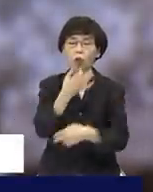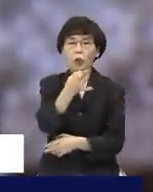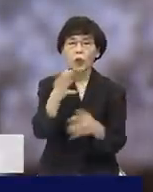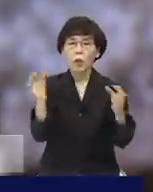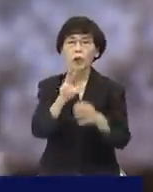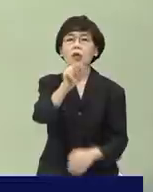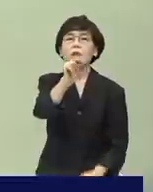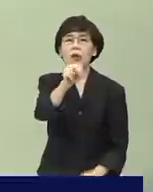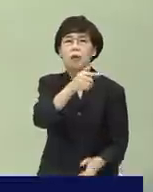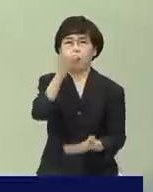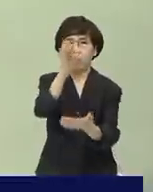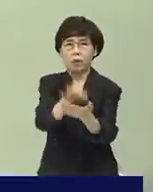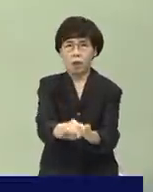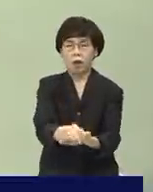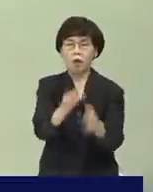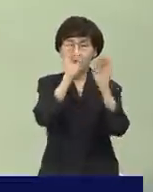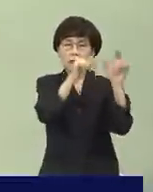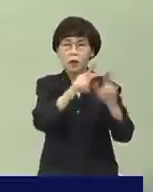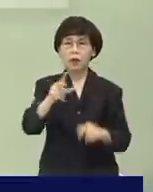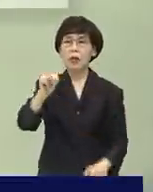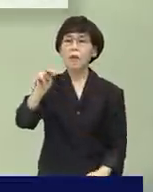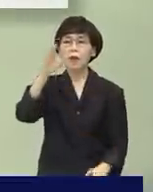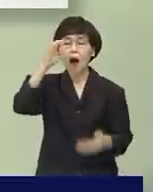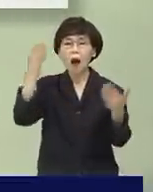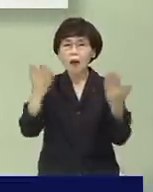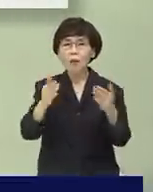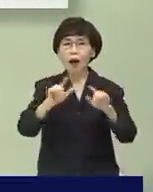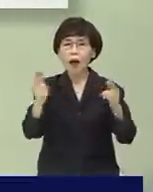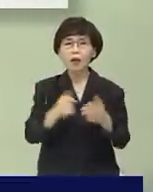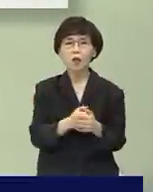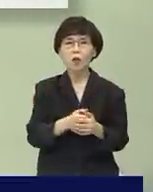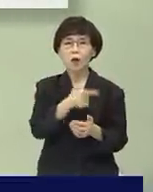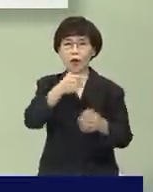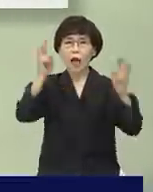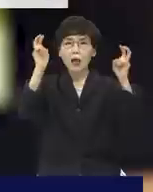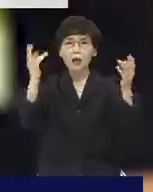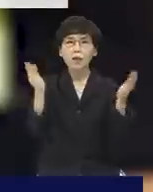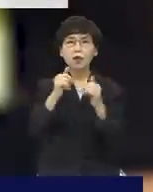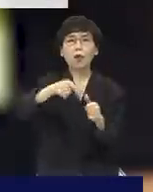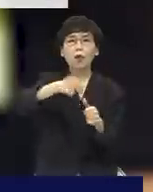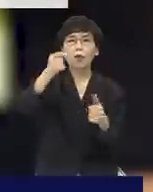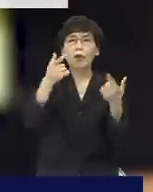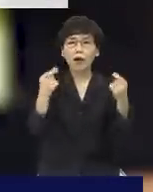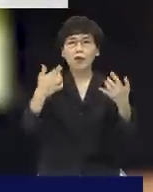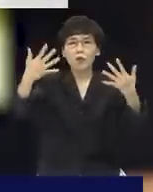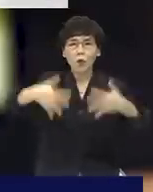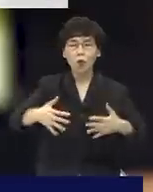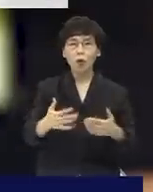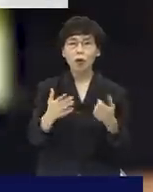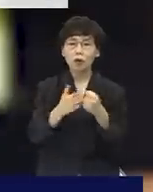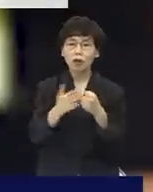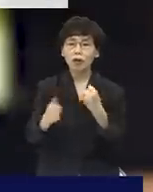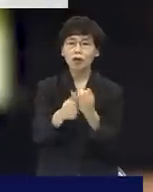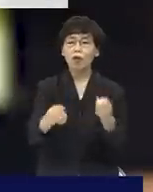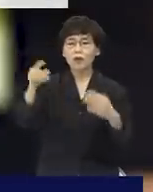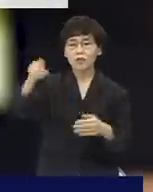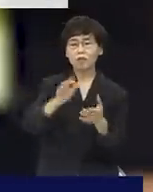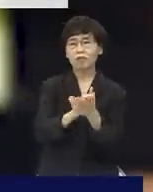겁니다. 누리꾼들은 2만 원짜리 알바가 아니라 대기업 공채 뽑는 줄, 이러니 결혼식 와줄 친구가